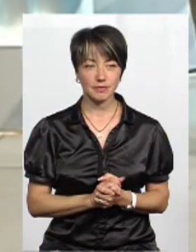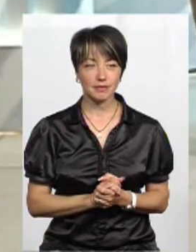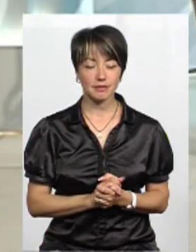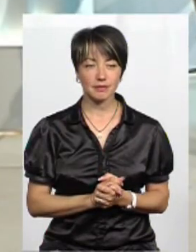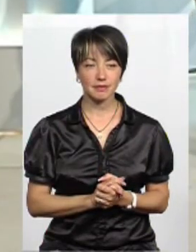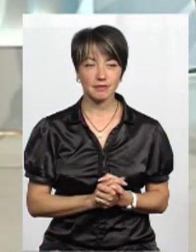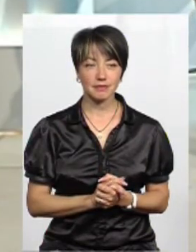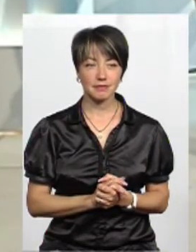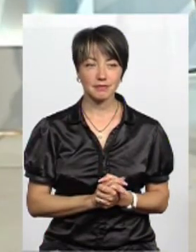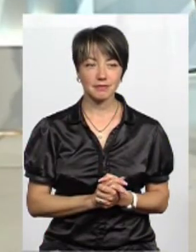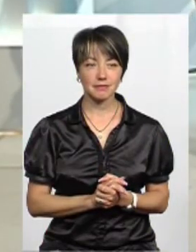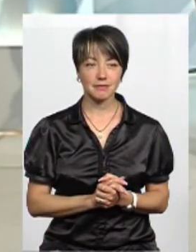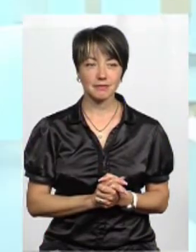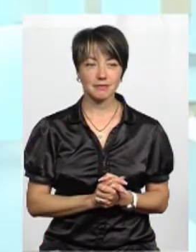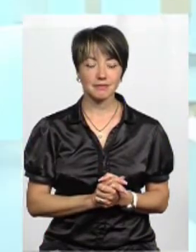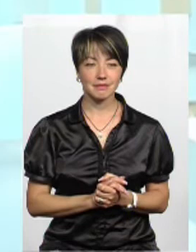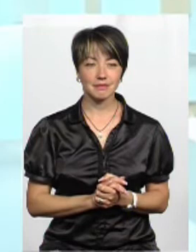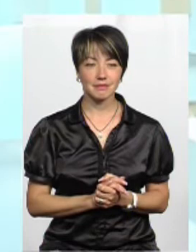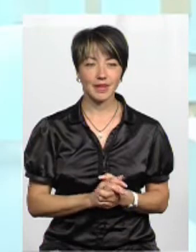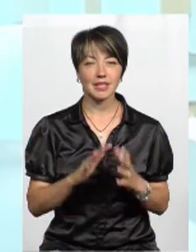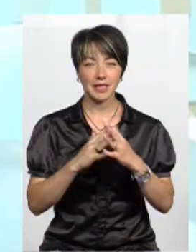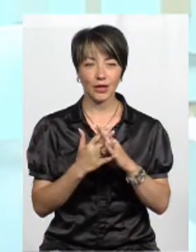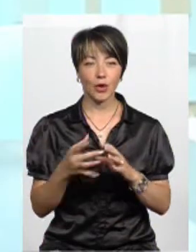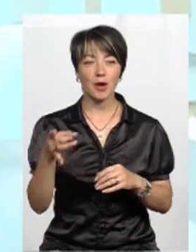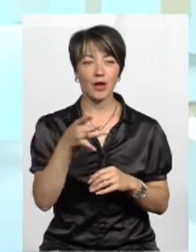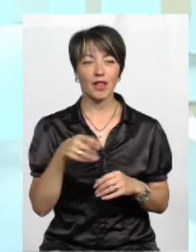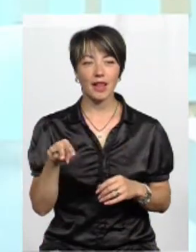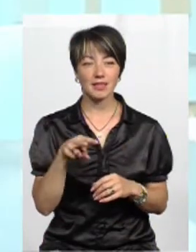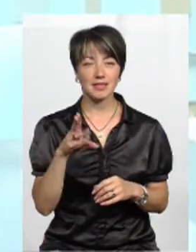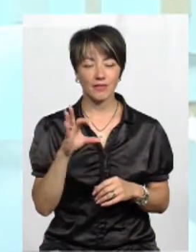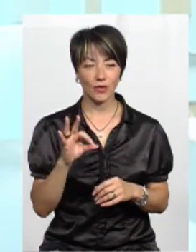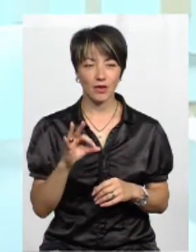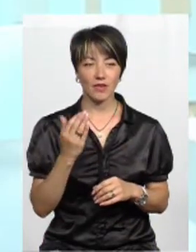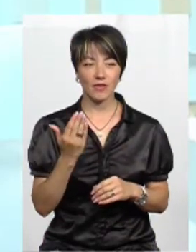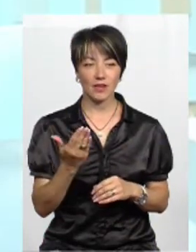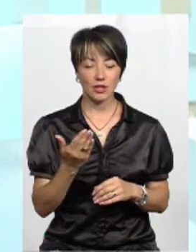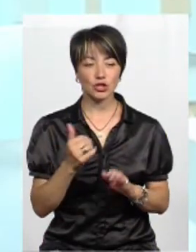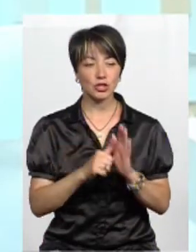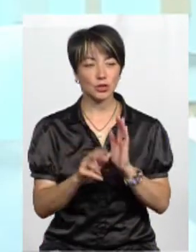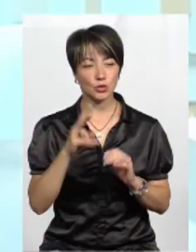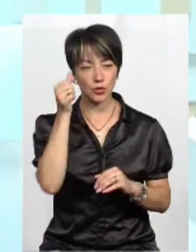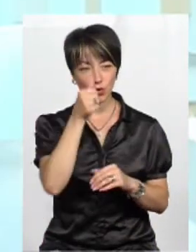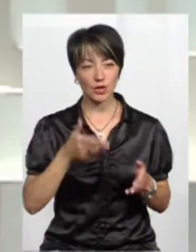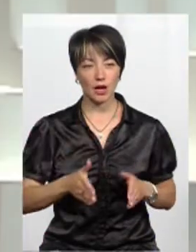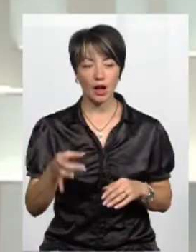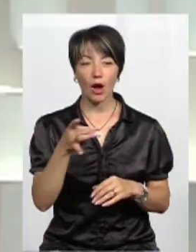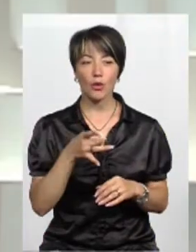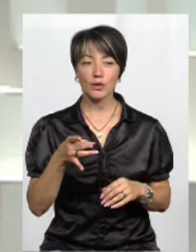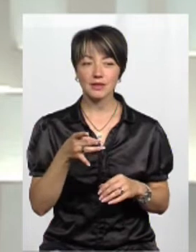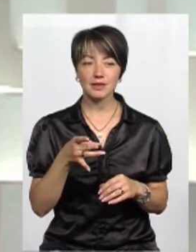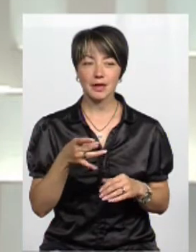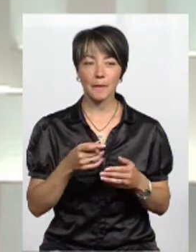Там село воно давнішу історію і має. Вже, ну, село так, я про мікрорайон запитую, бо якраз ви 62-го року народження, а цей